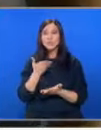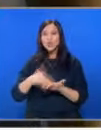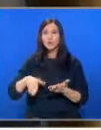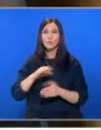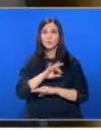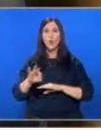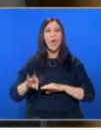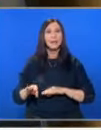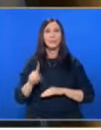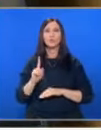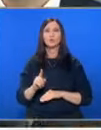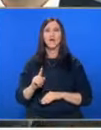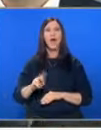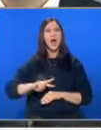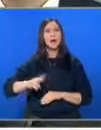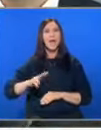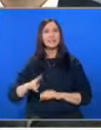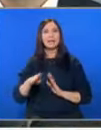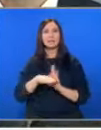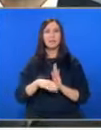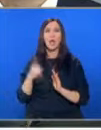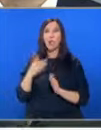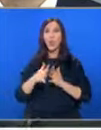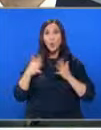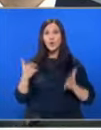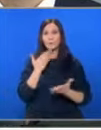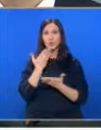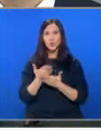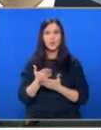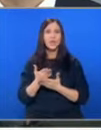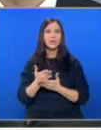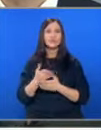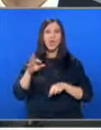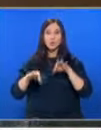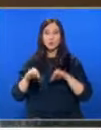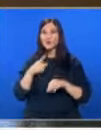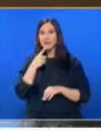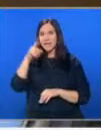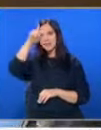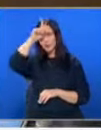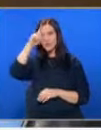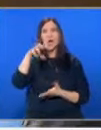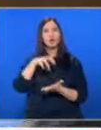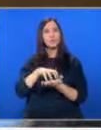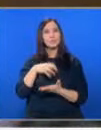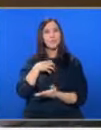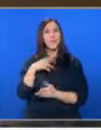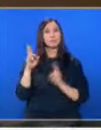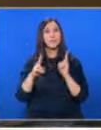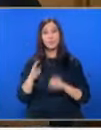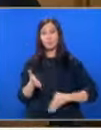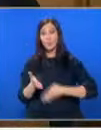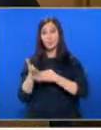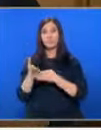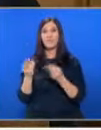проектите, които са в резервния списък. Едно голямо благодаря, че гласуваха за София. Групата на ГЕРБ СДС